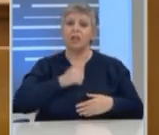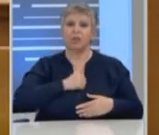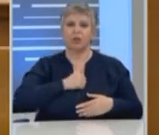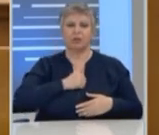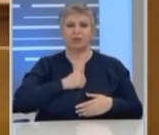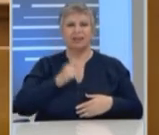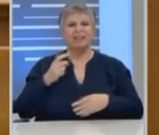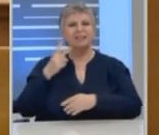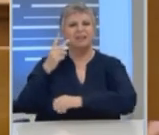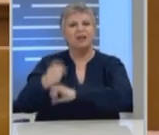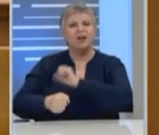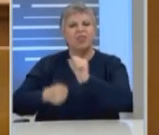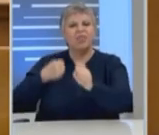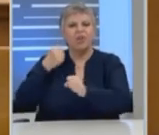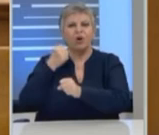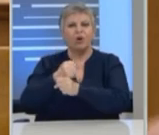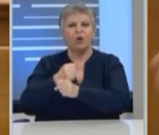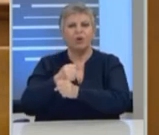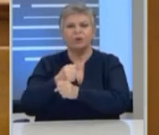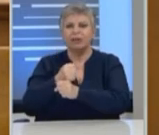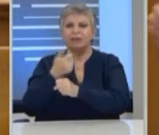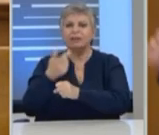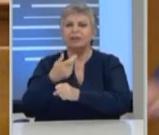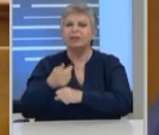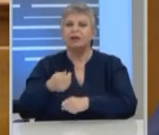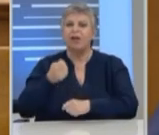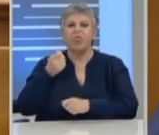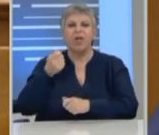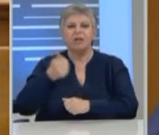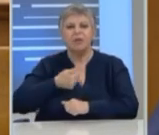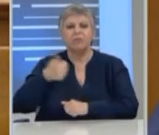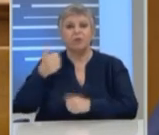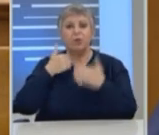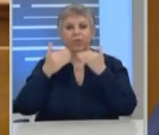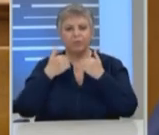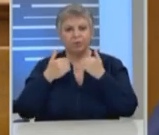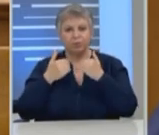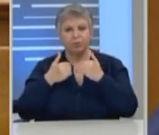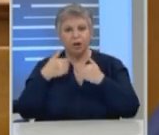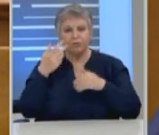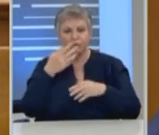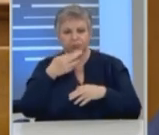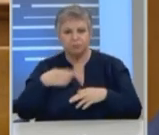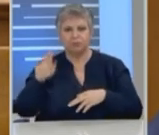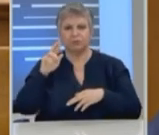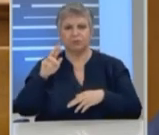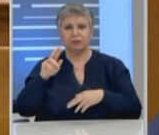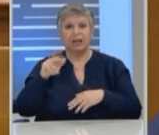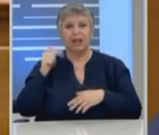να διπλασιάσετε τα κόκκινα δάνεια, τα οποία επί των ημερών σας έφτασαν τα 100 δισεκατομμύρια